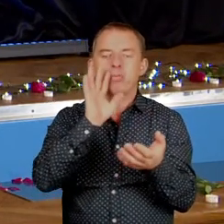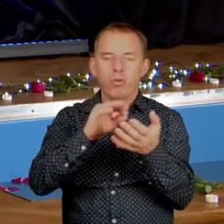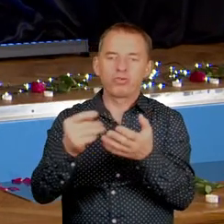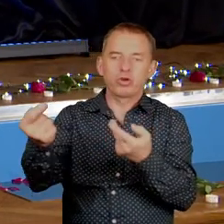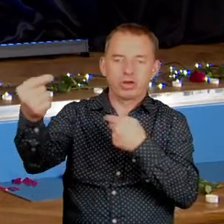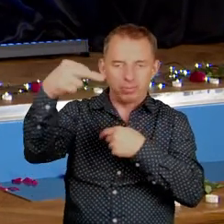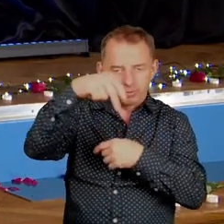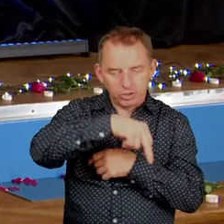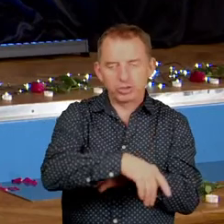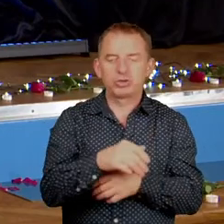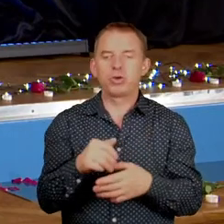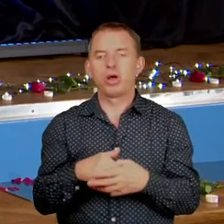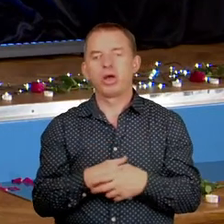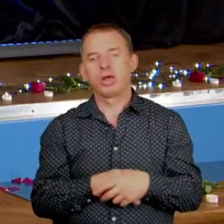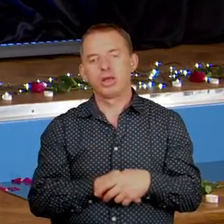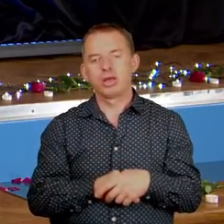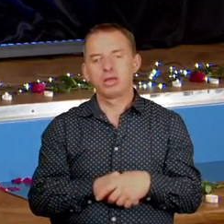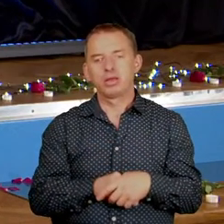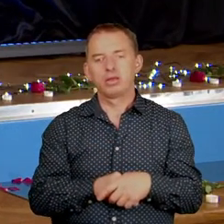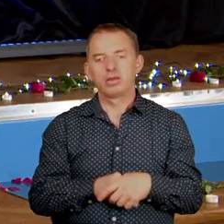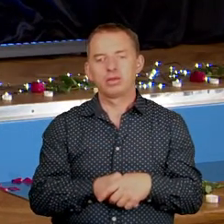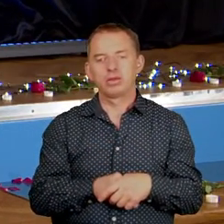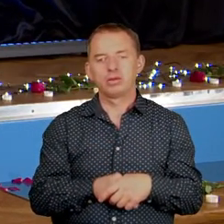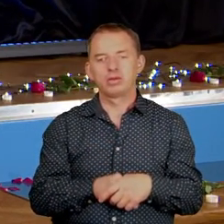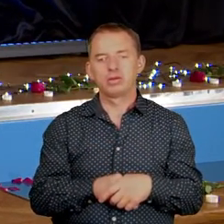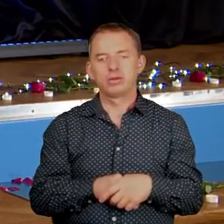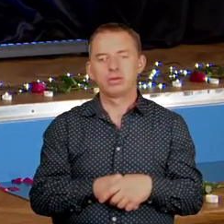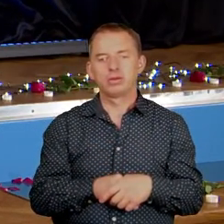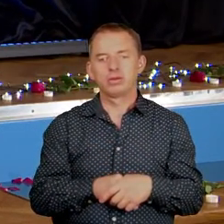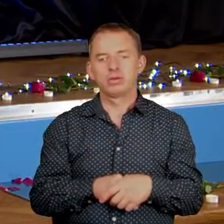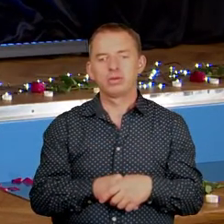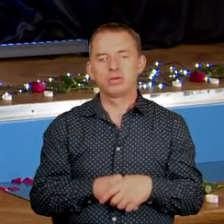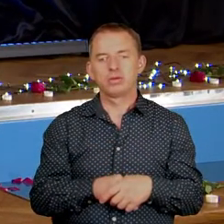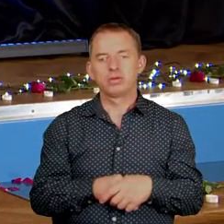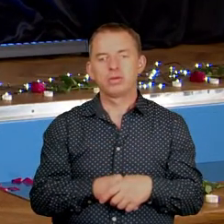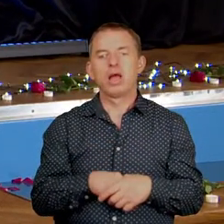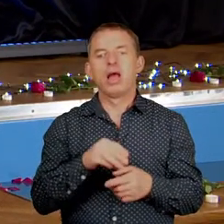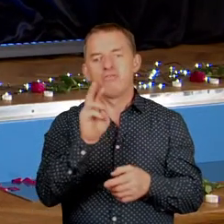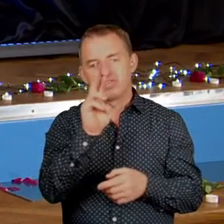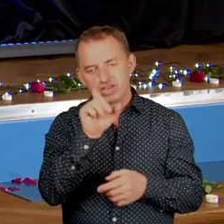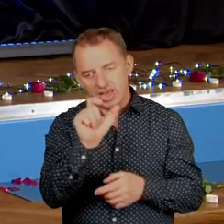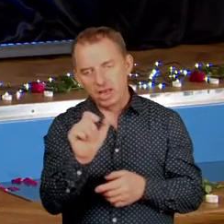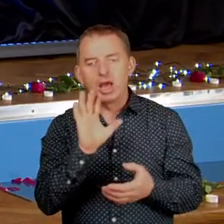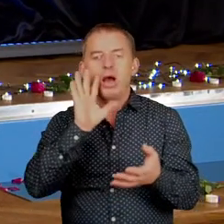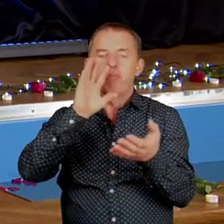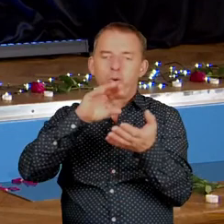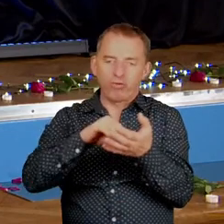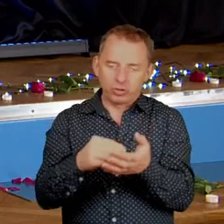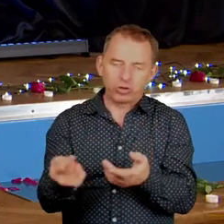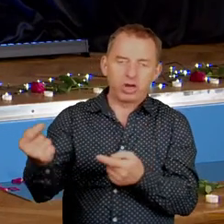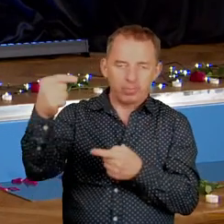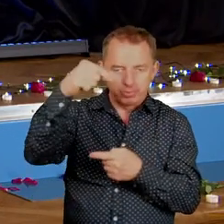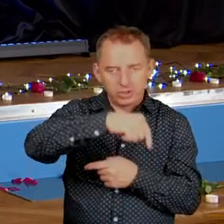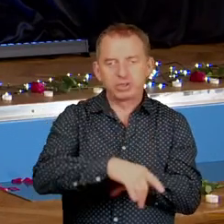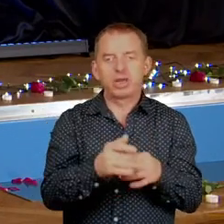the second coming of Christ is front and center in the Bible. Więc powtórne przyjście